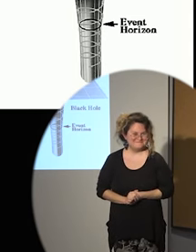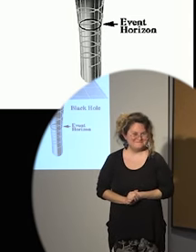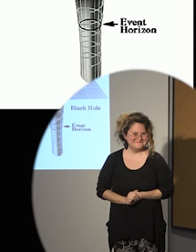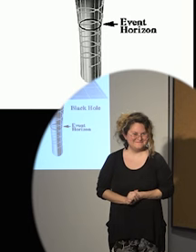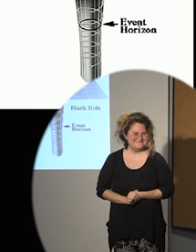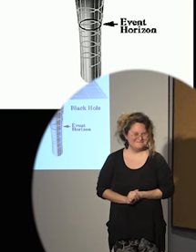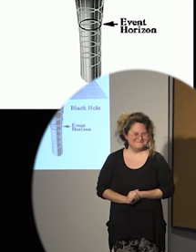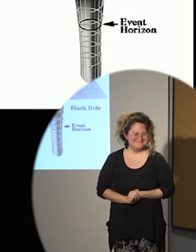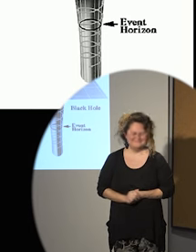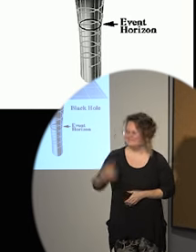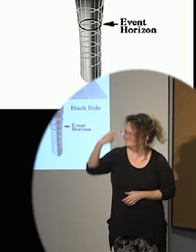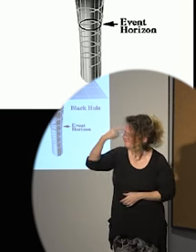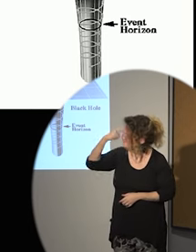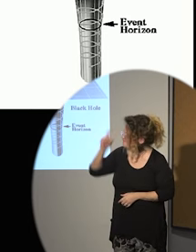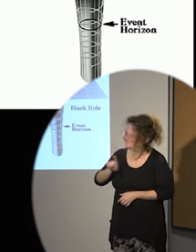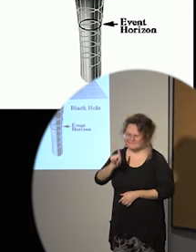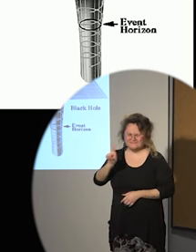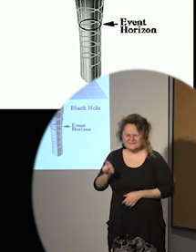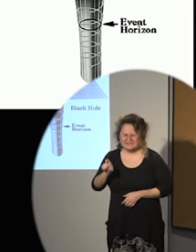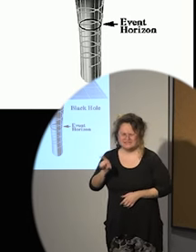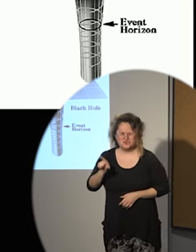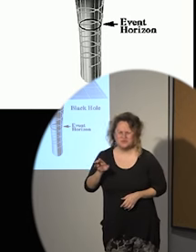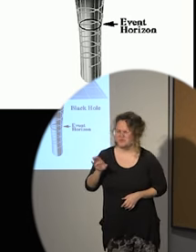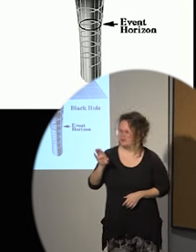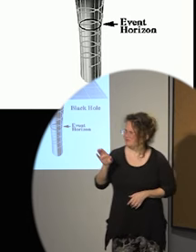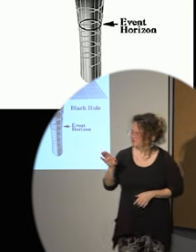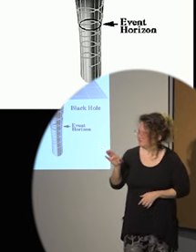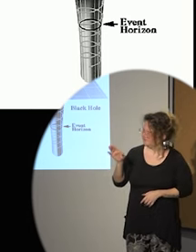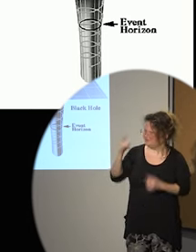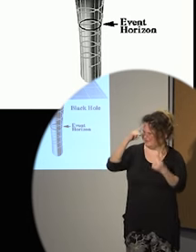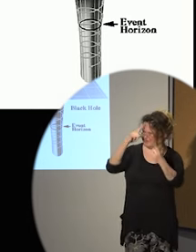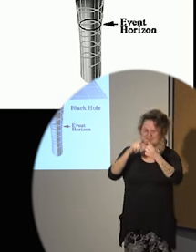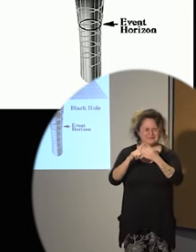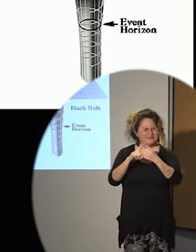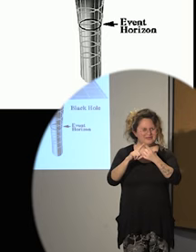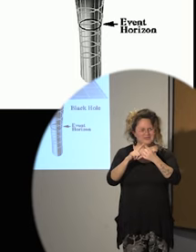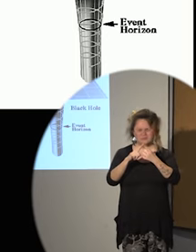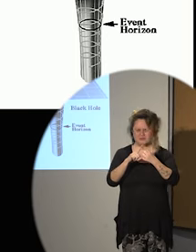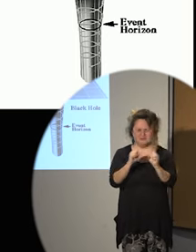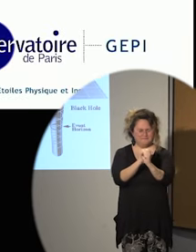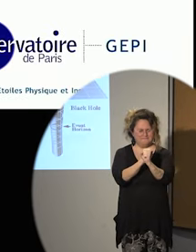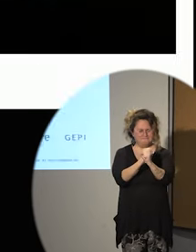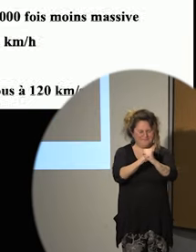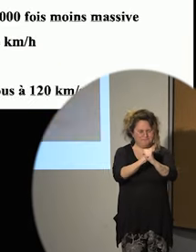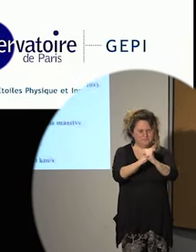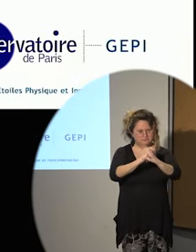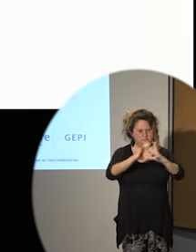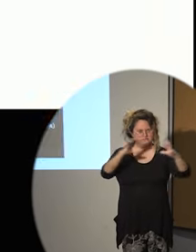J'avais une petite question sur les filaments là, qui se seraient créés juste après le Big Bang, si j'ai bien compris. Mmh.